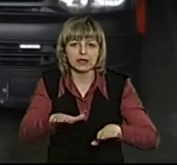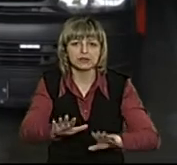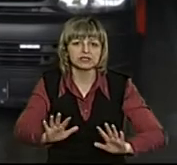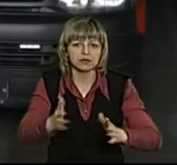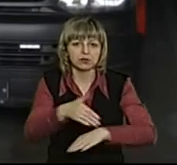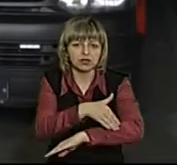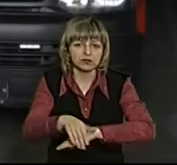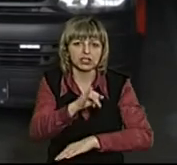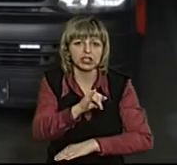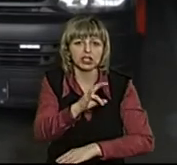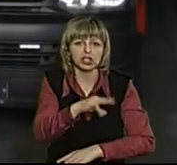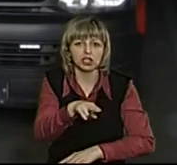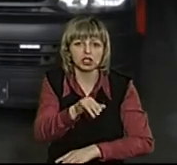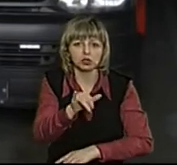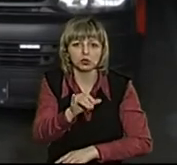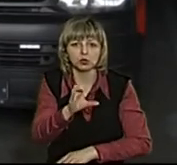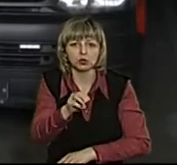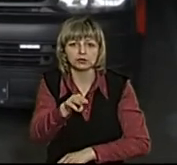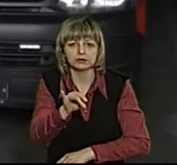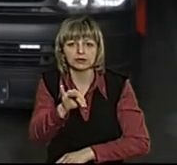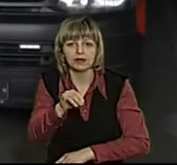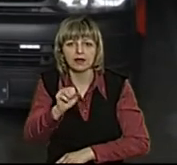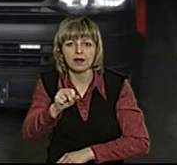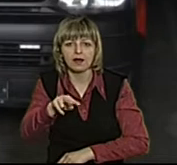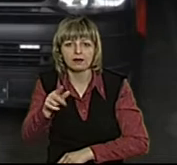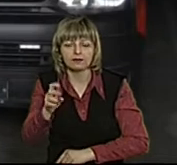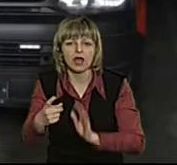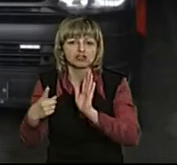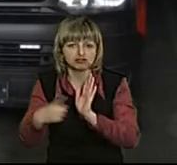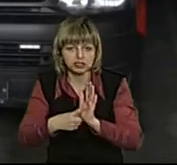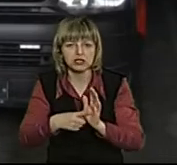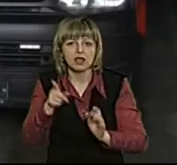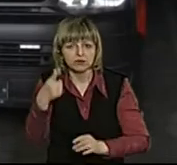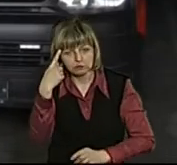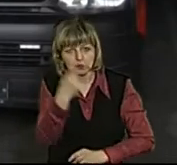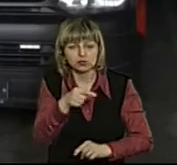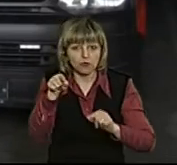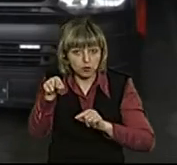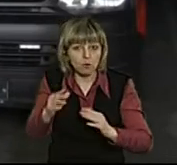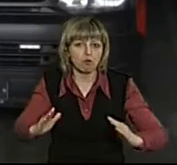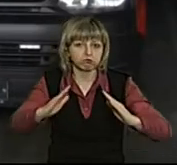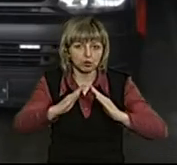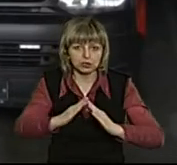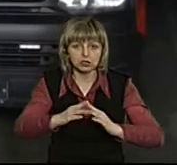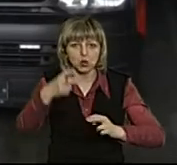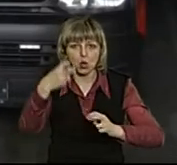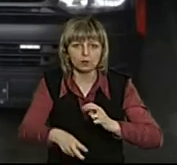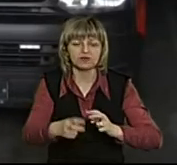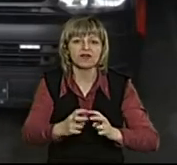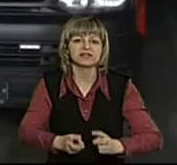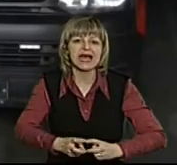вулицю Індустріальну 6. І нам надійшла інформація від них про те, що в цьому будинку обірвався